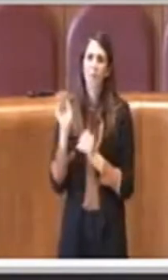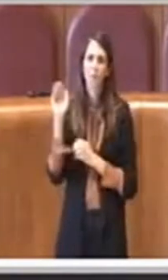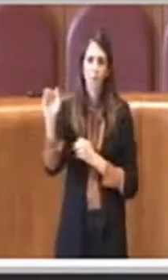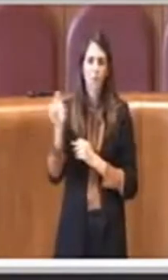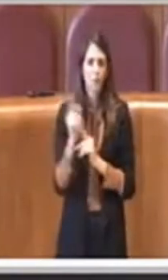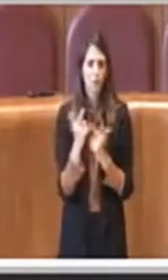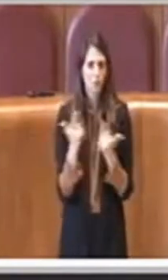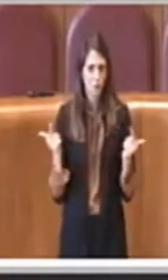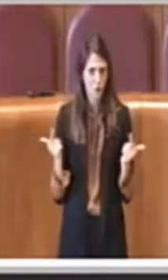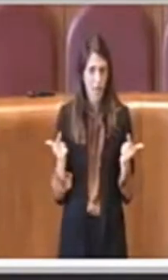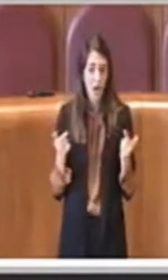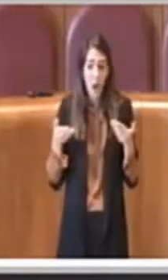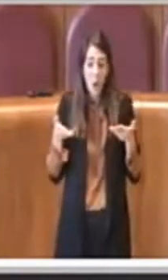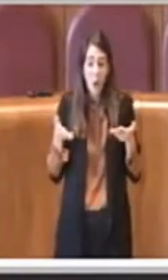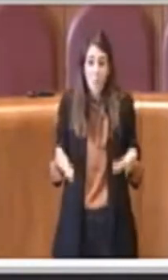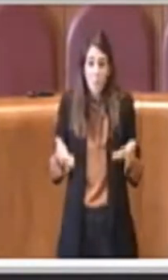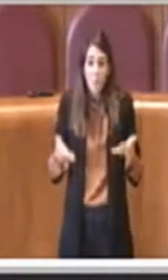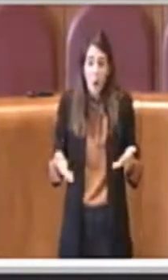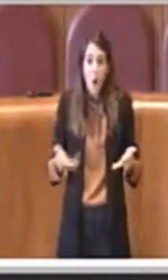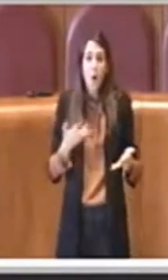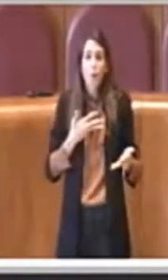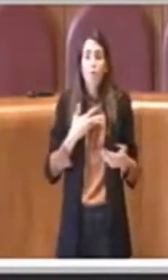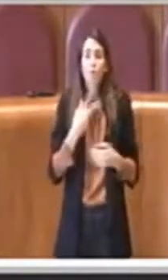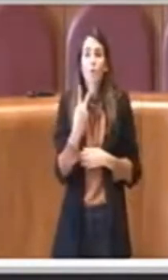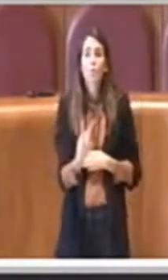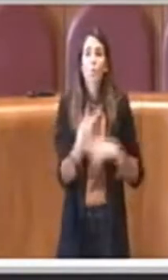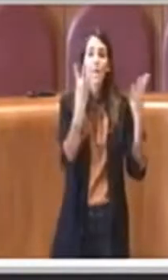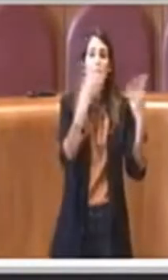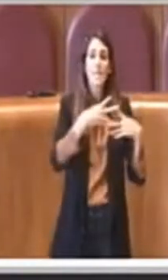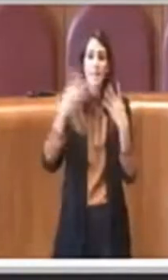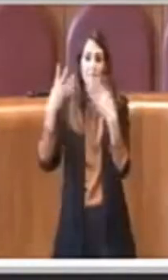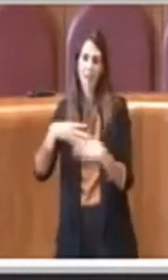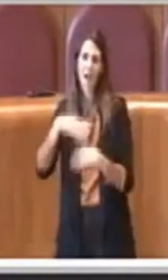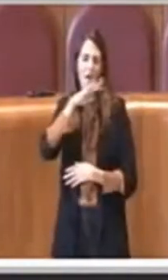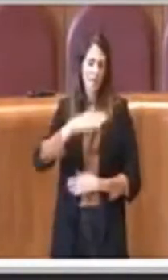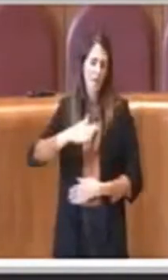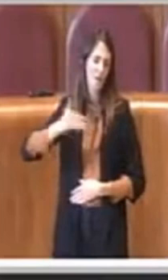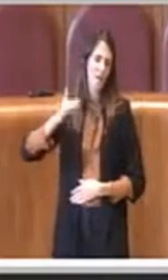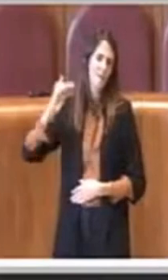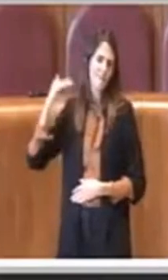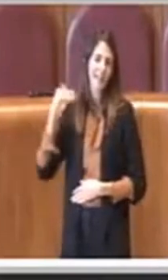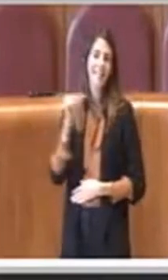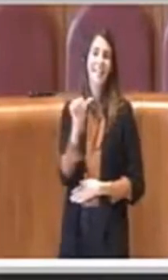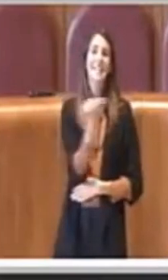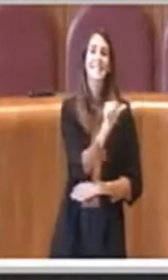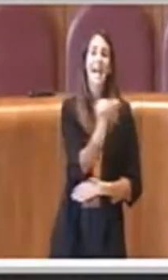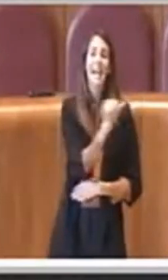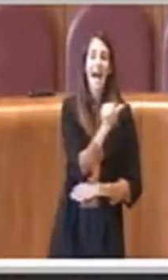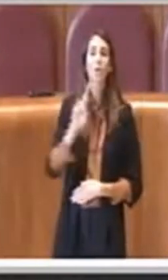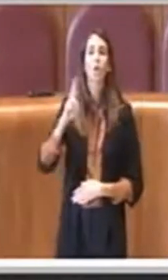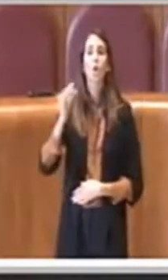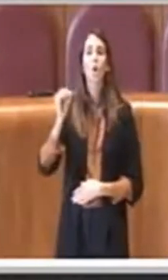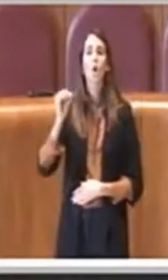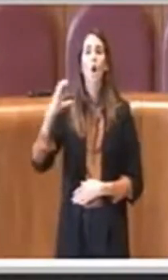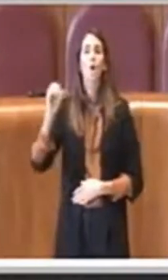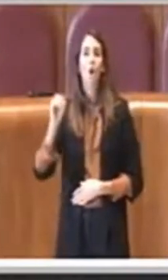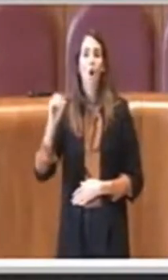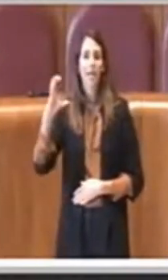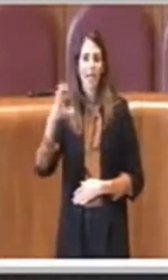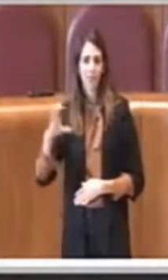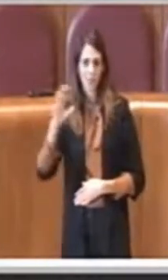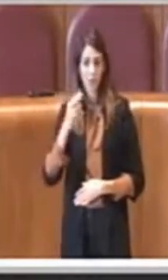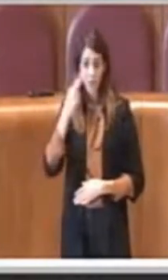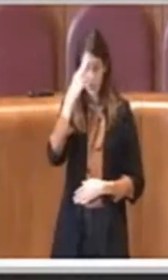siamo arrivati con due impianti più che obsoleti, Salario e Rocca Cencia. Ricordiamo il Salario, la fine